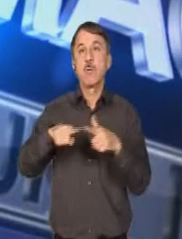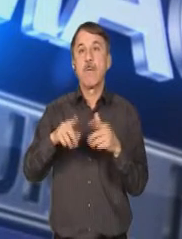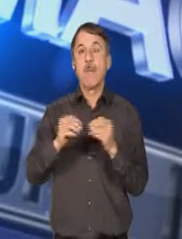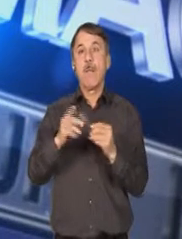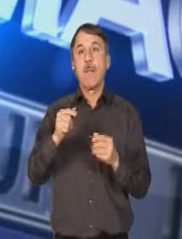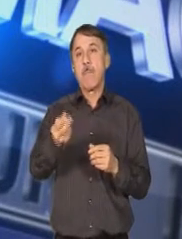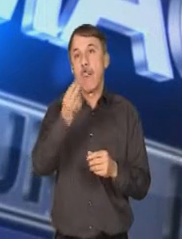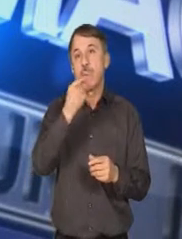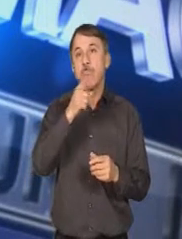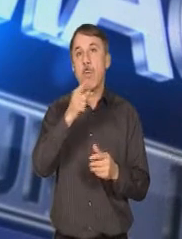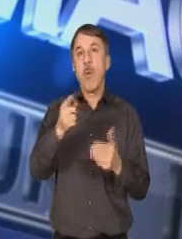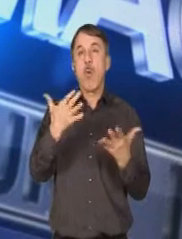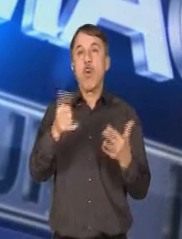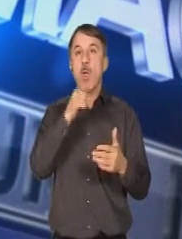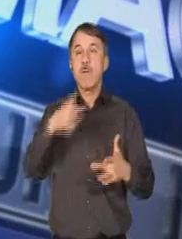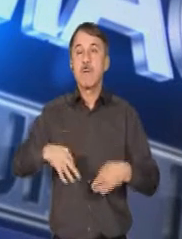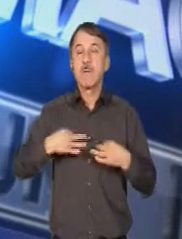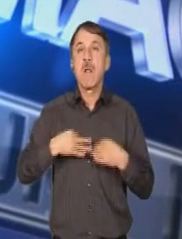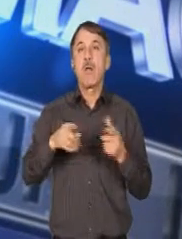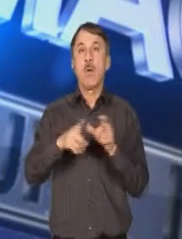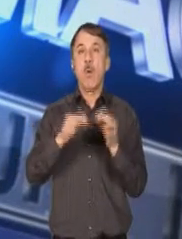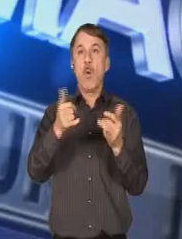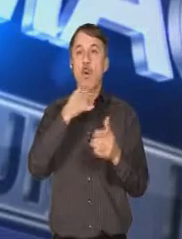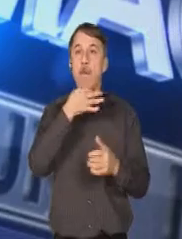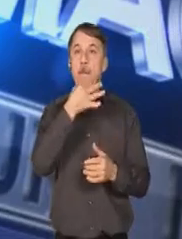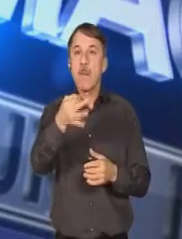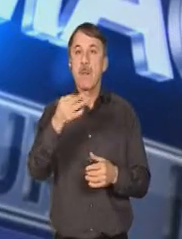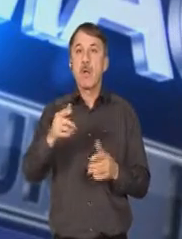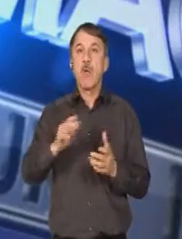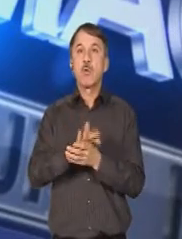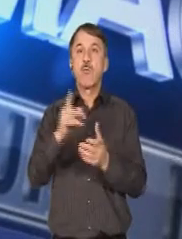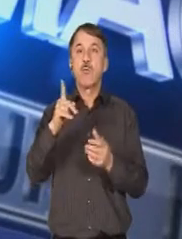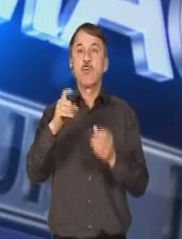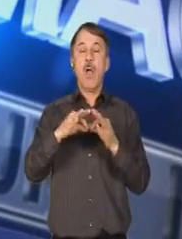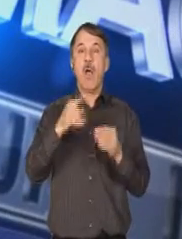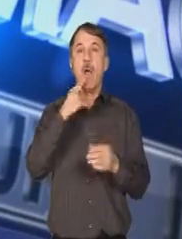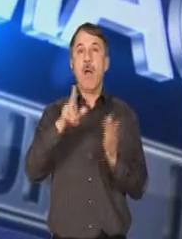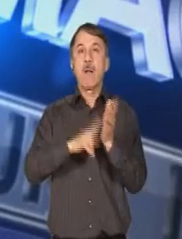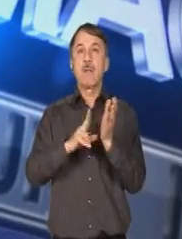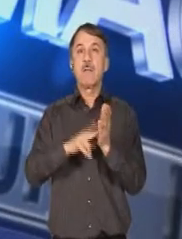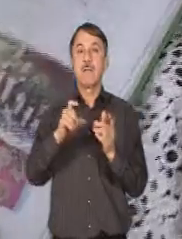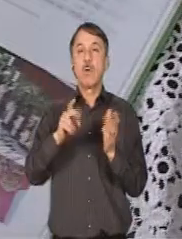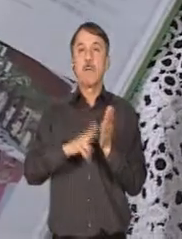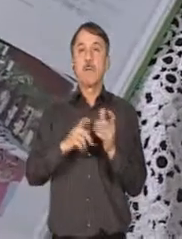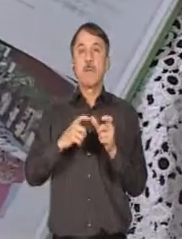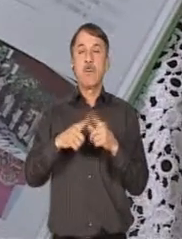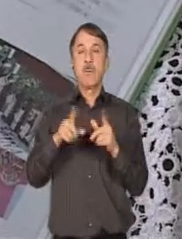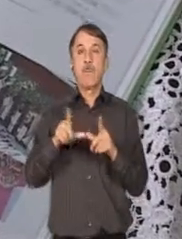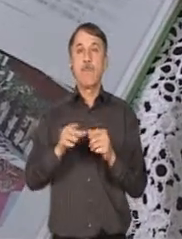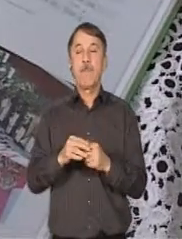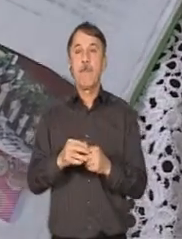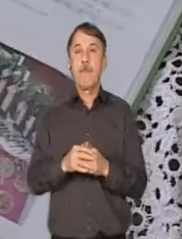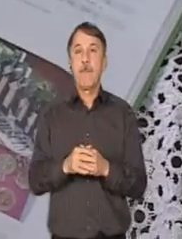isključivo biljnim namirnicama. Koliko je zdravo ovakav vid ishrane, upitali smo Dušana Živića, nutricionistu.